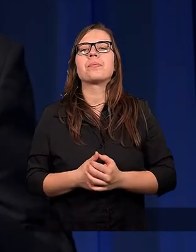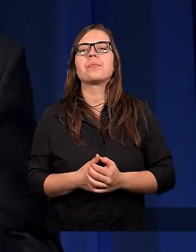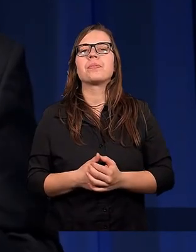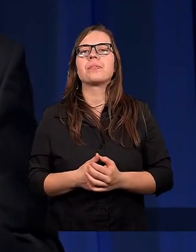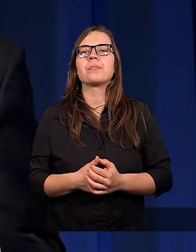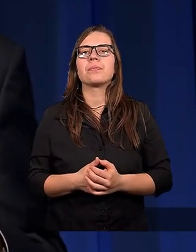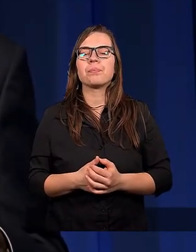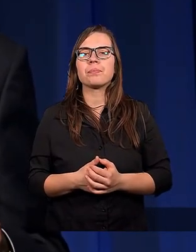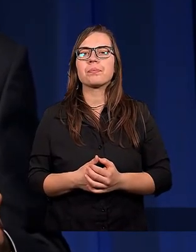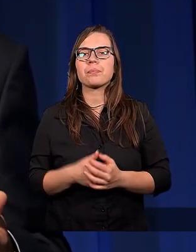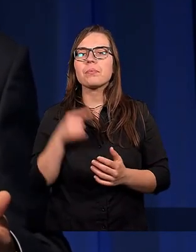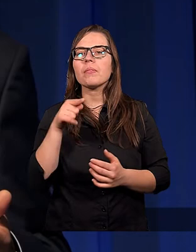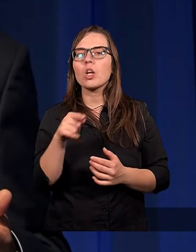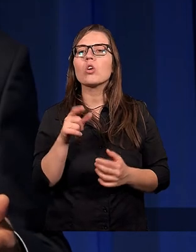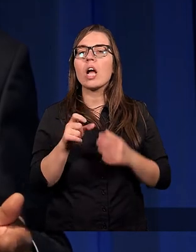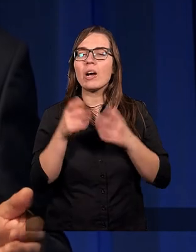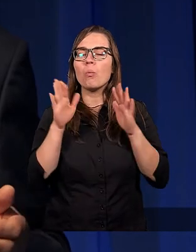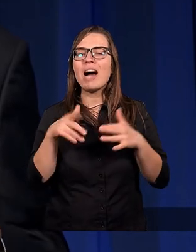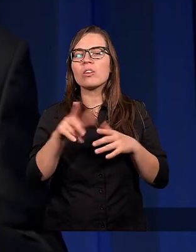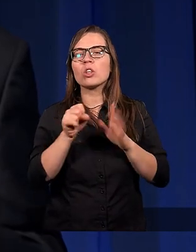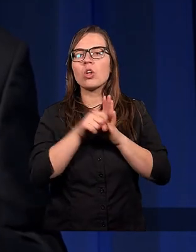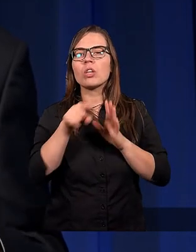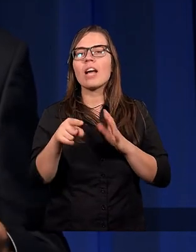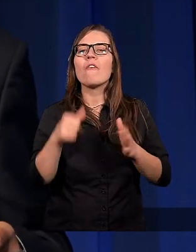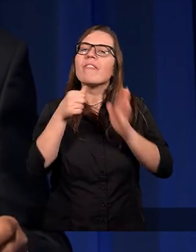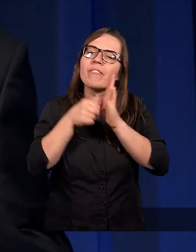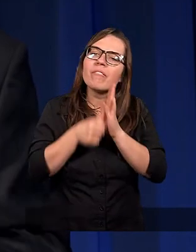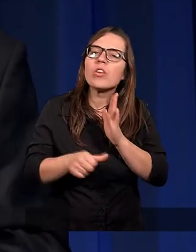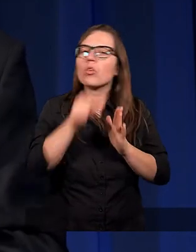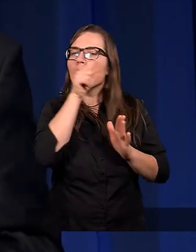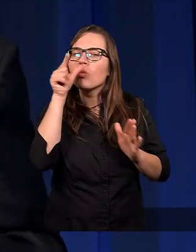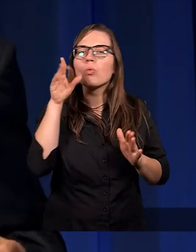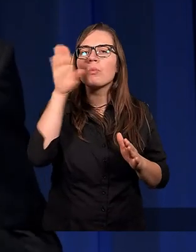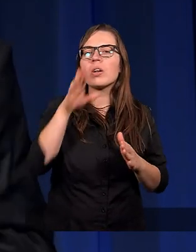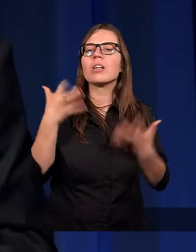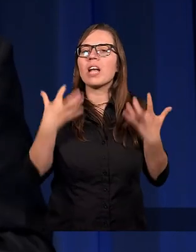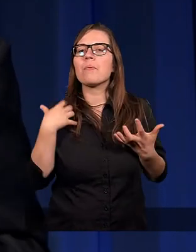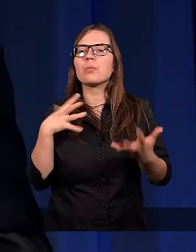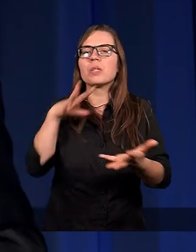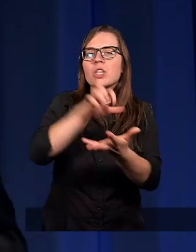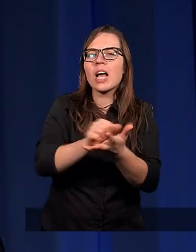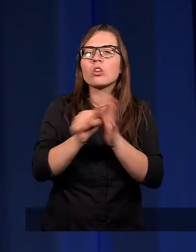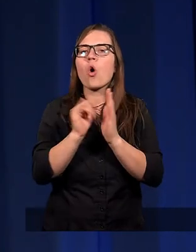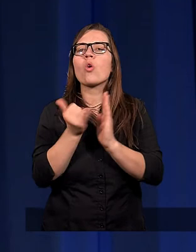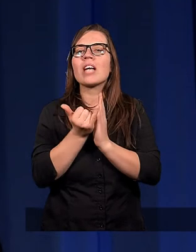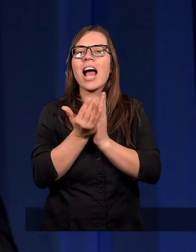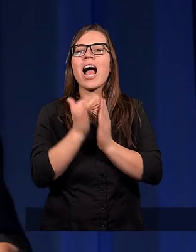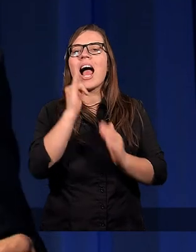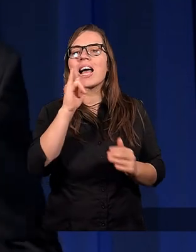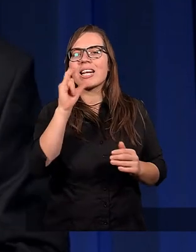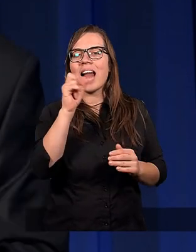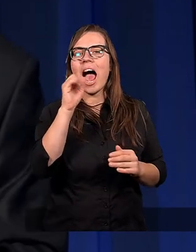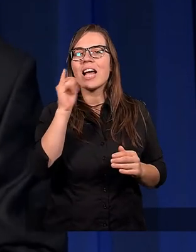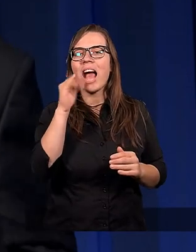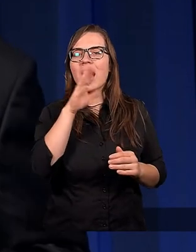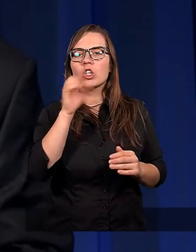kilku innych faktów co do tego wyjątkowego ludu Bożego, to chciałbym, żebyśmy sięgnęli do Księgi Izajasza,